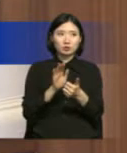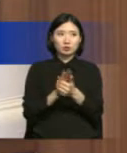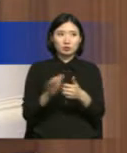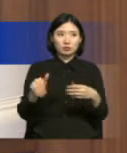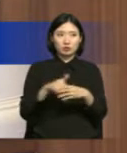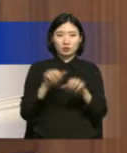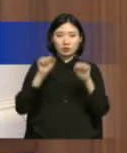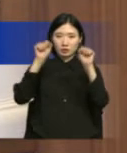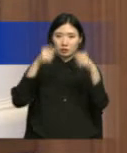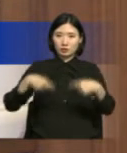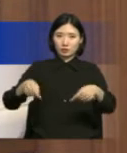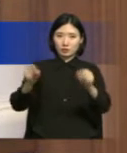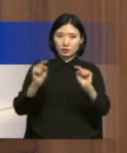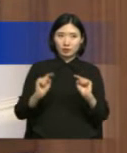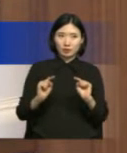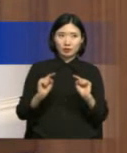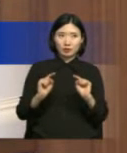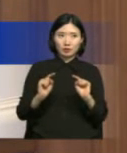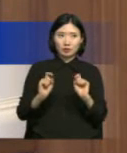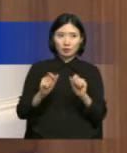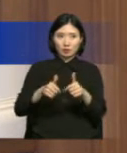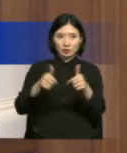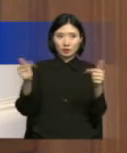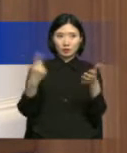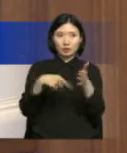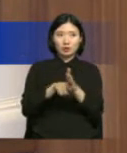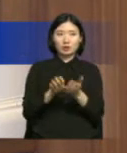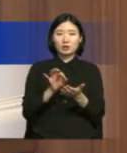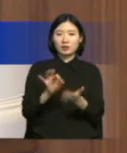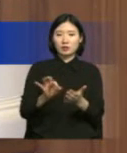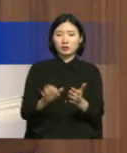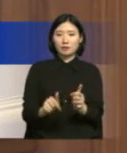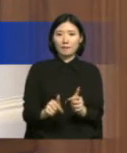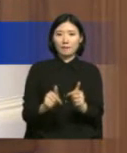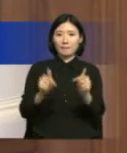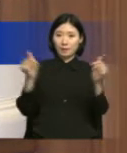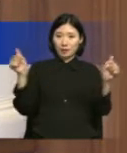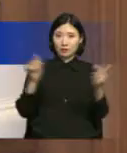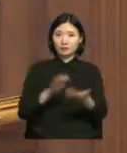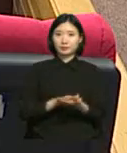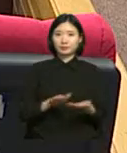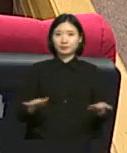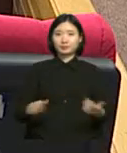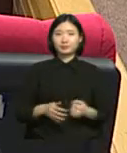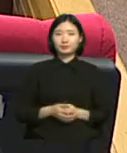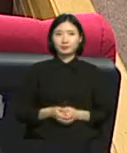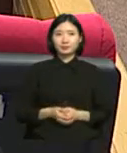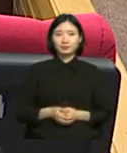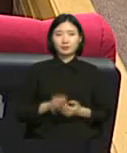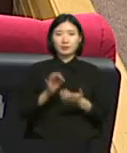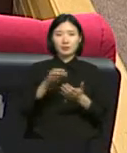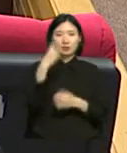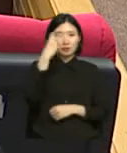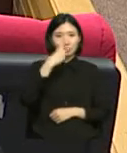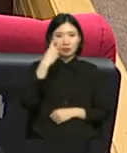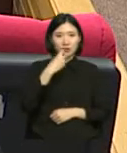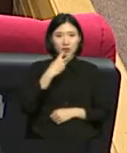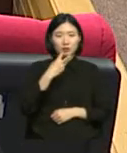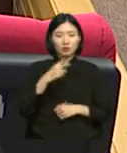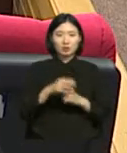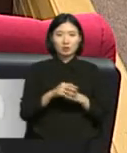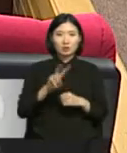체육 참여기회 확대 등을 위한 예산을 대폭 확대하였습니다. 예산안 심사는